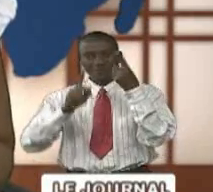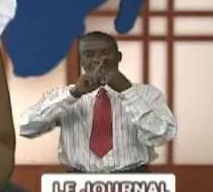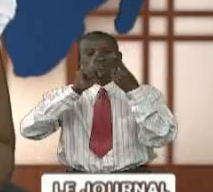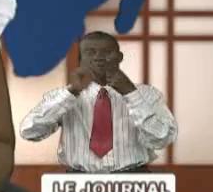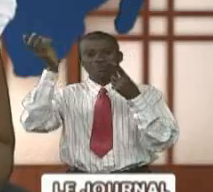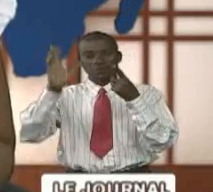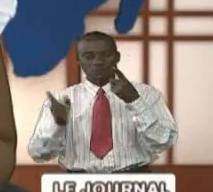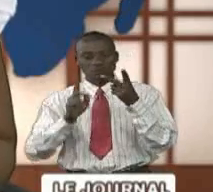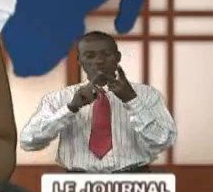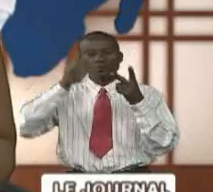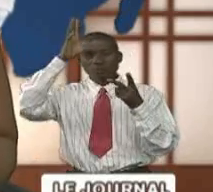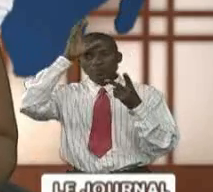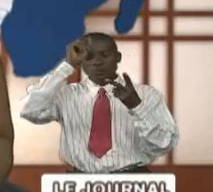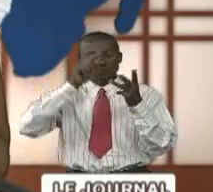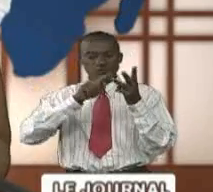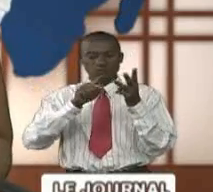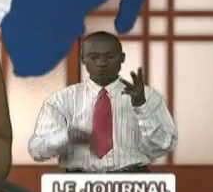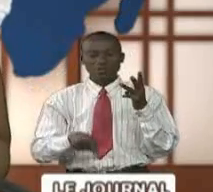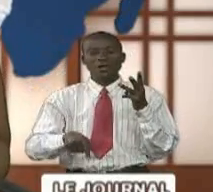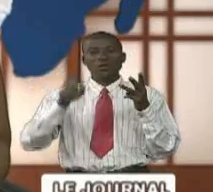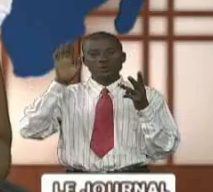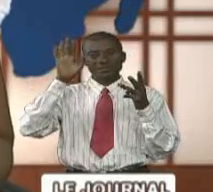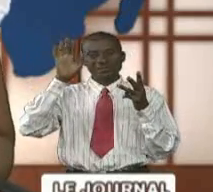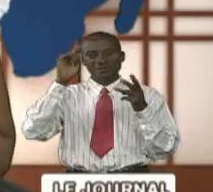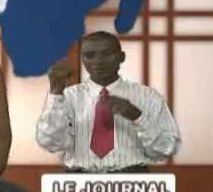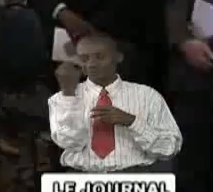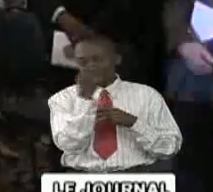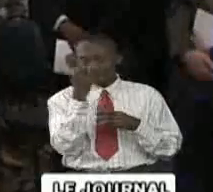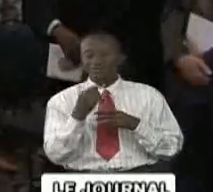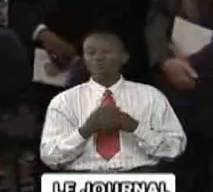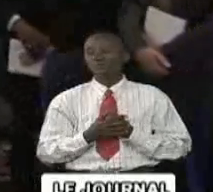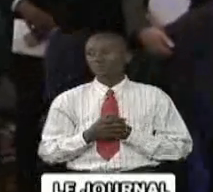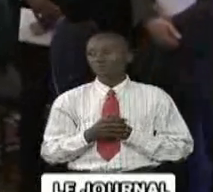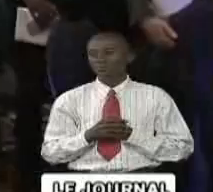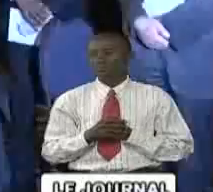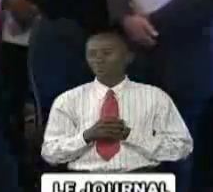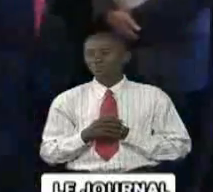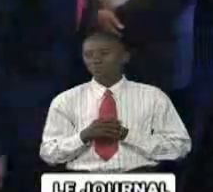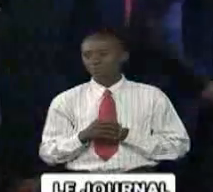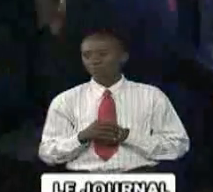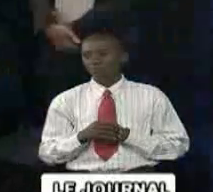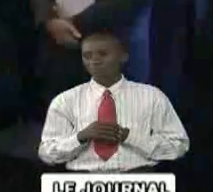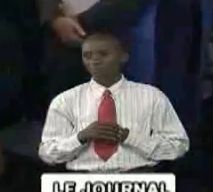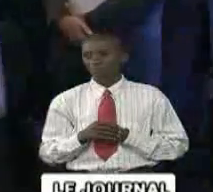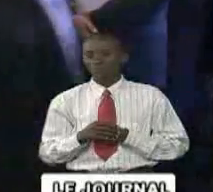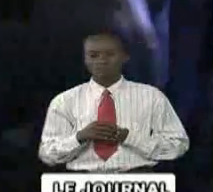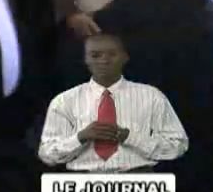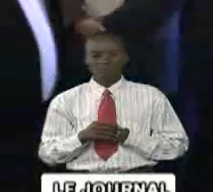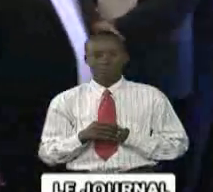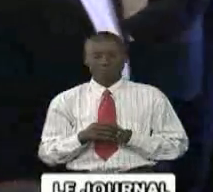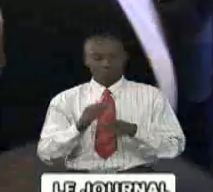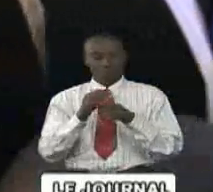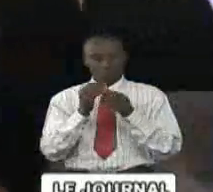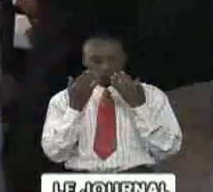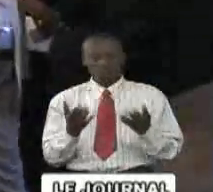le Bandundu et la ville-province de Kinshasa, Willy Kandé. C'est enfin acquis. La République démocratique du